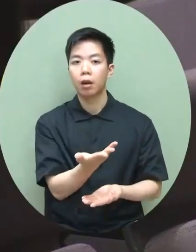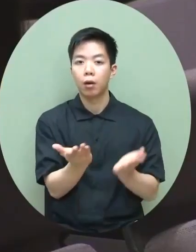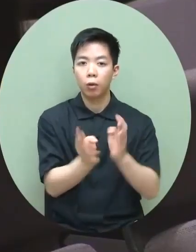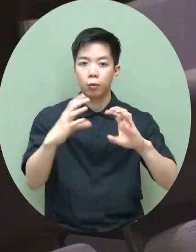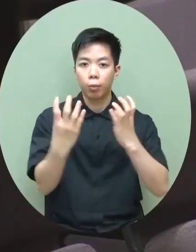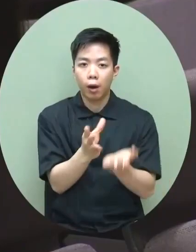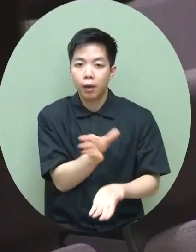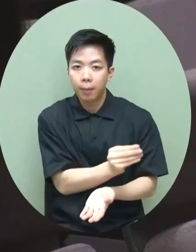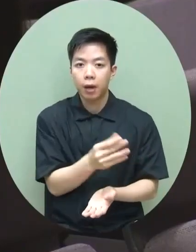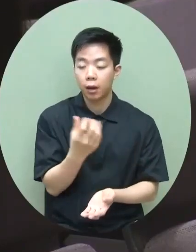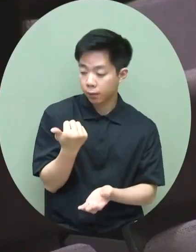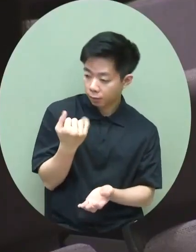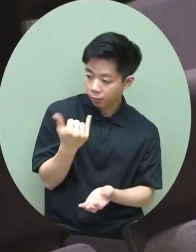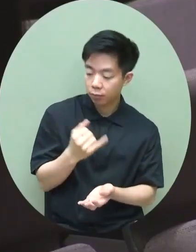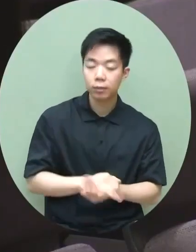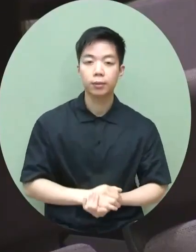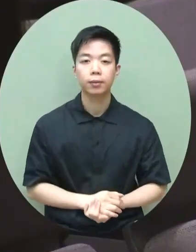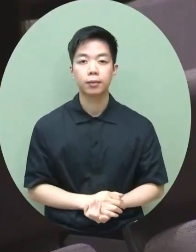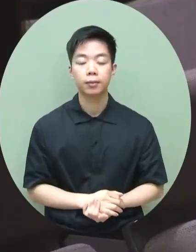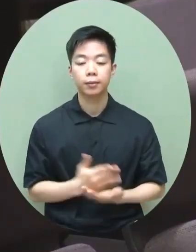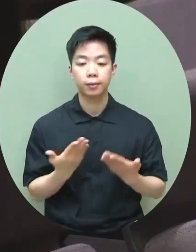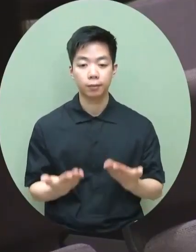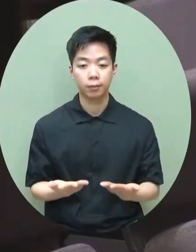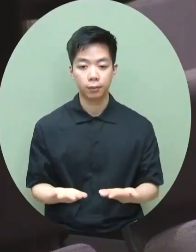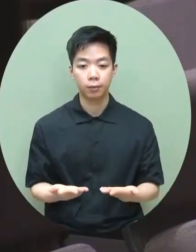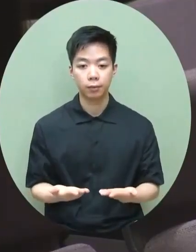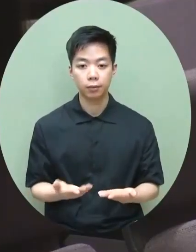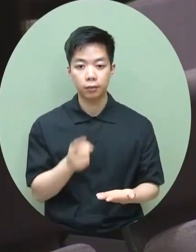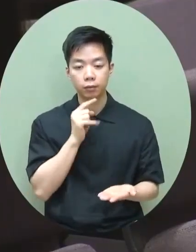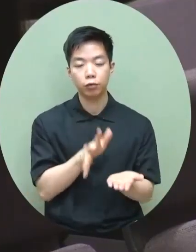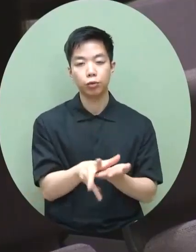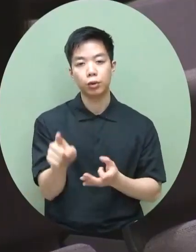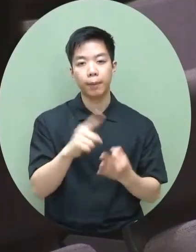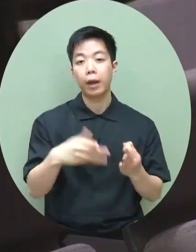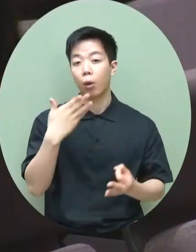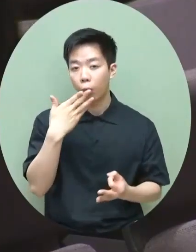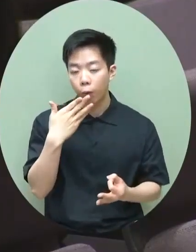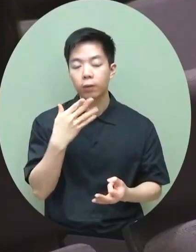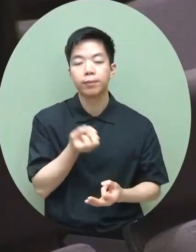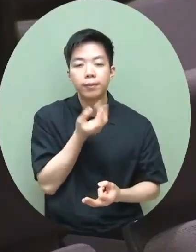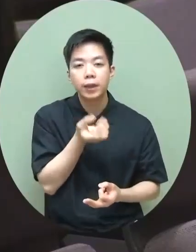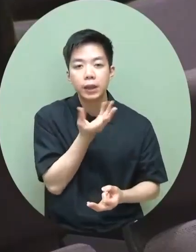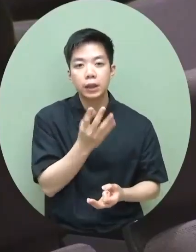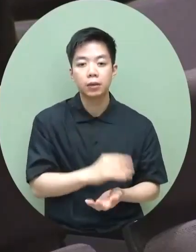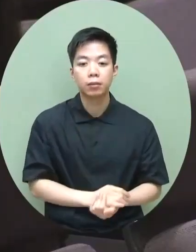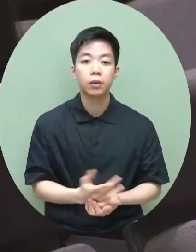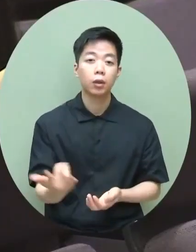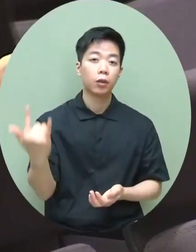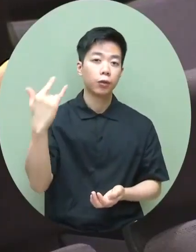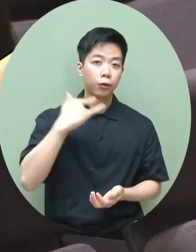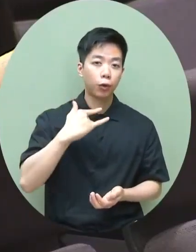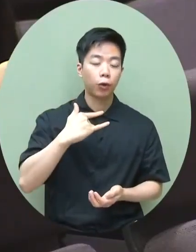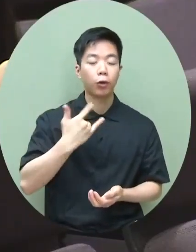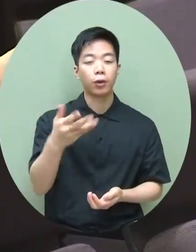翻即係今日有啲專家即係例如何柏良都有。建議其實都可以暫停嗰個航班熔斷機制啦。咁CHP 點樣